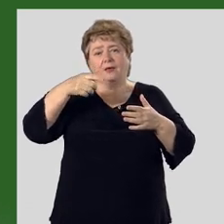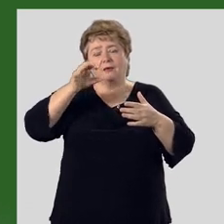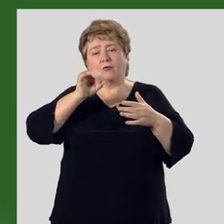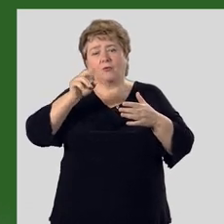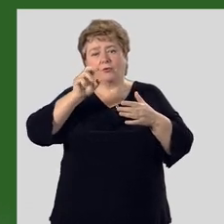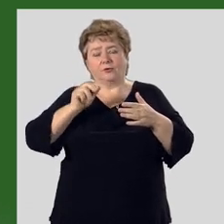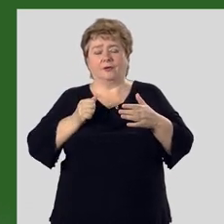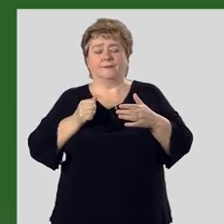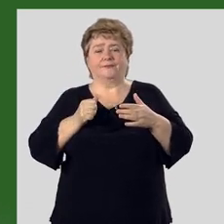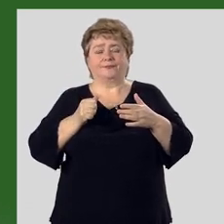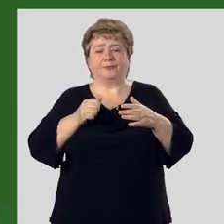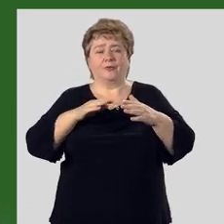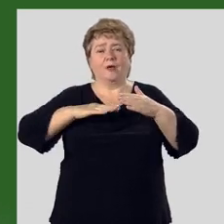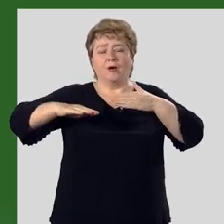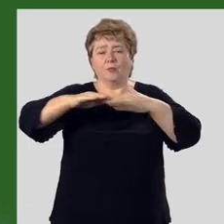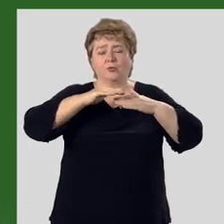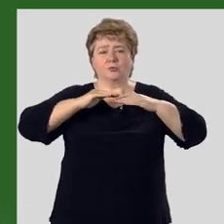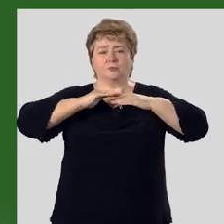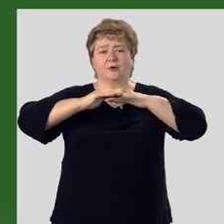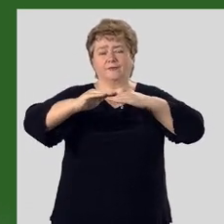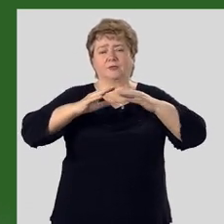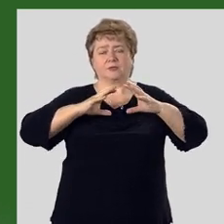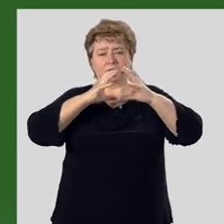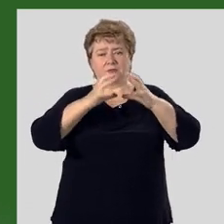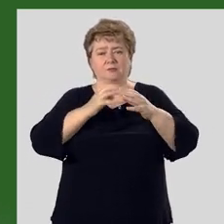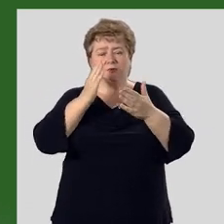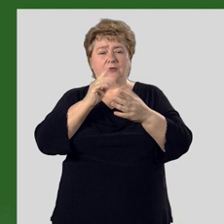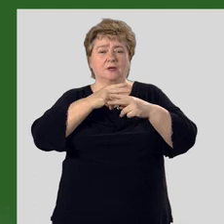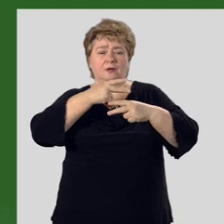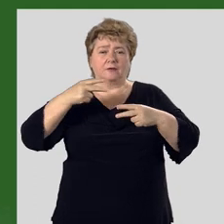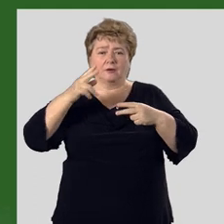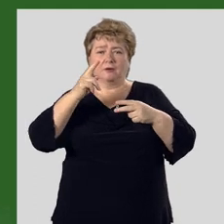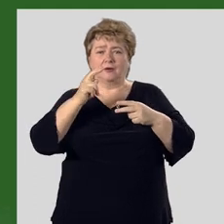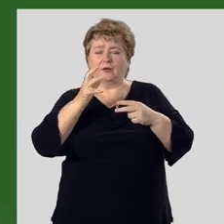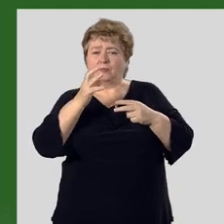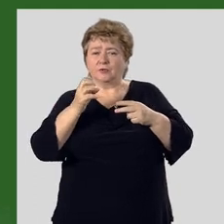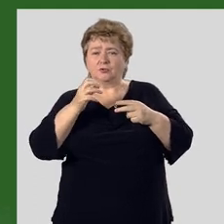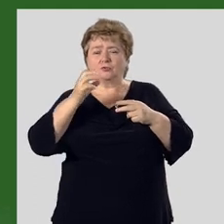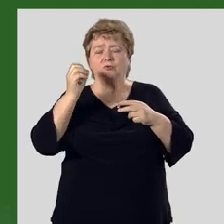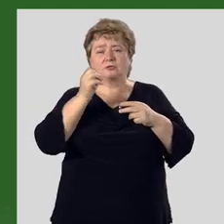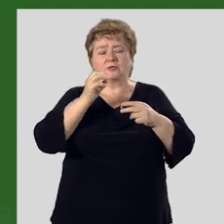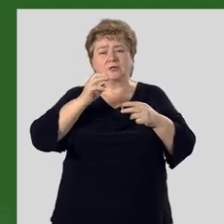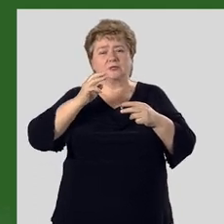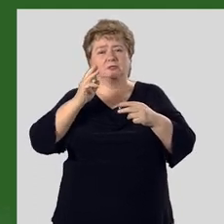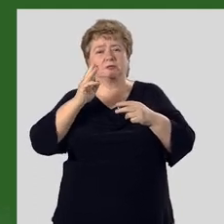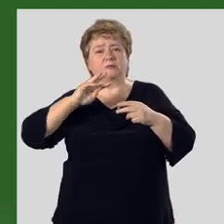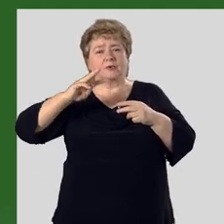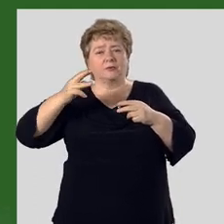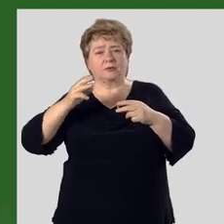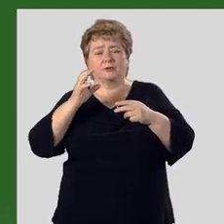геоида. Площадь поверхности Земли равна 510 миллионов квадратных